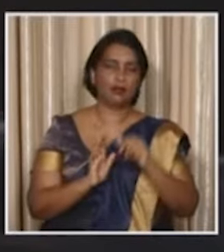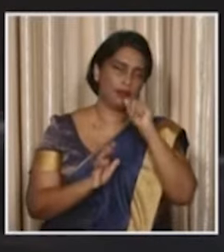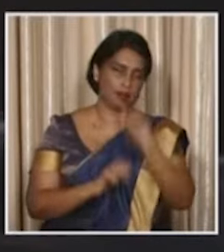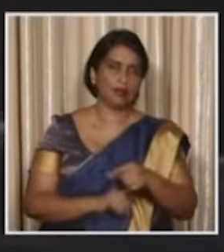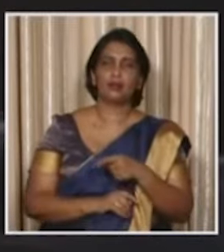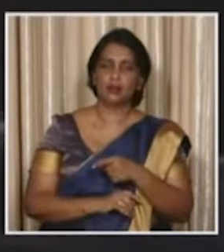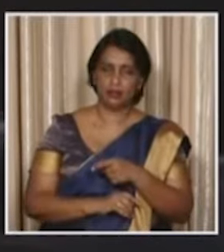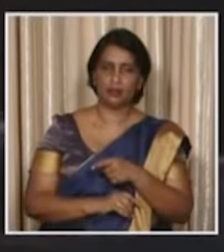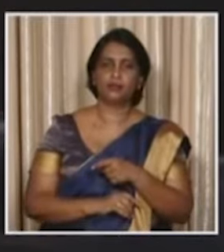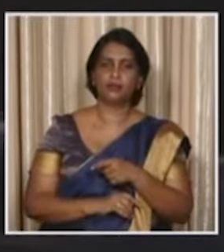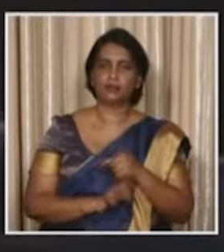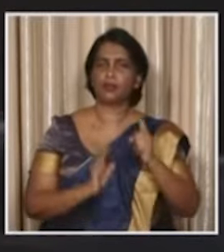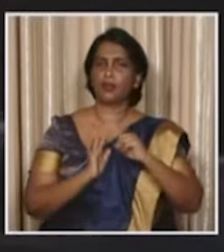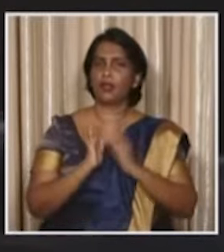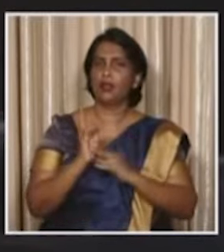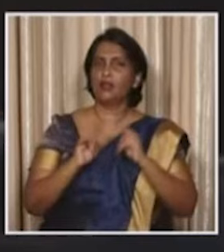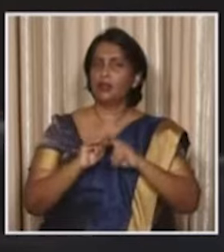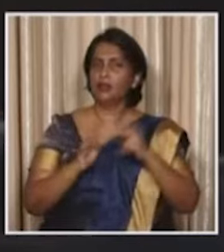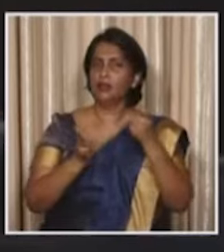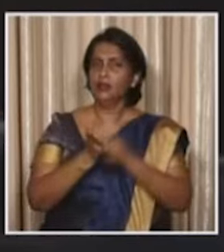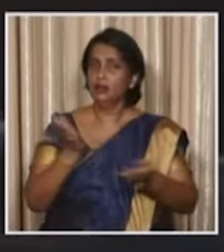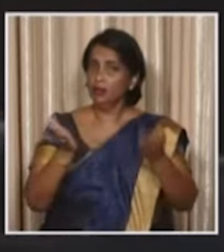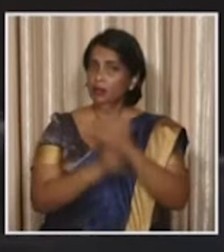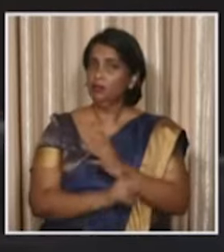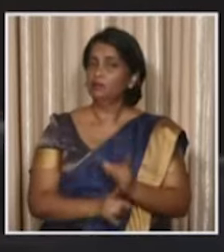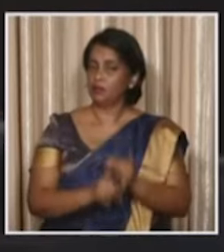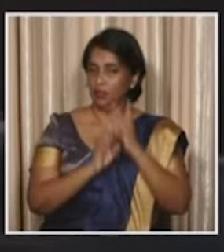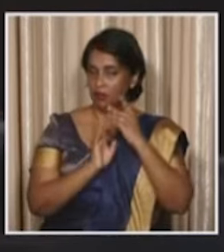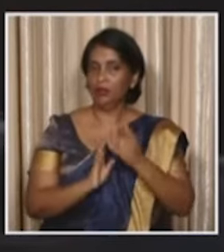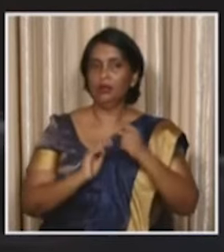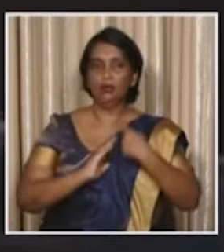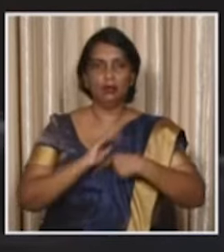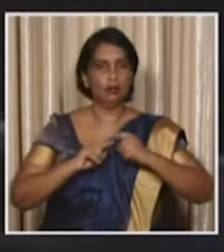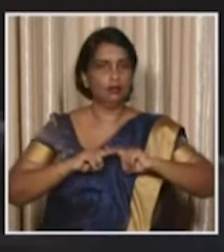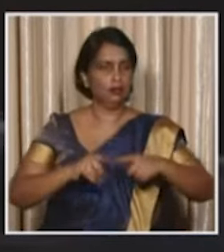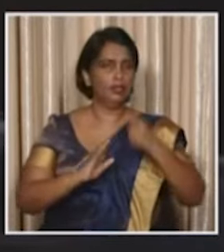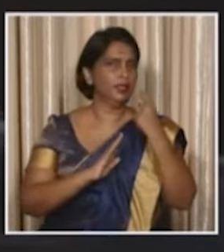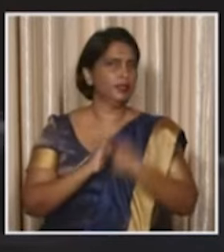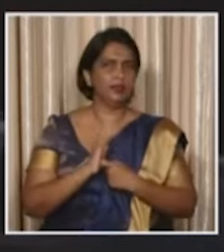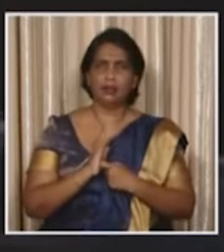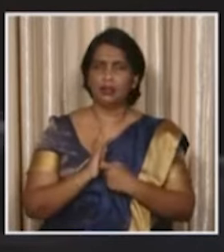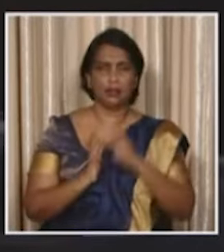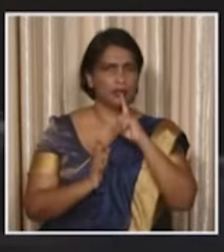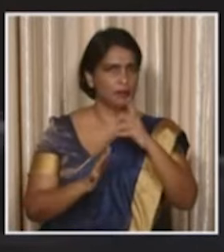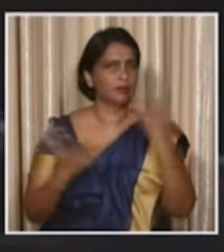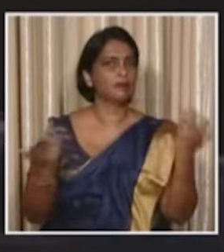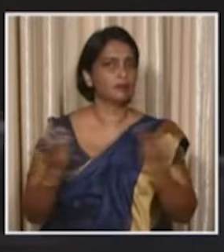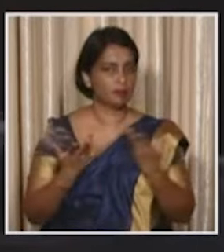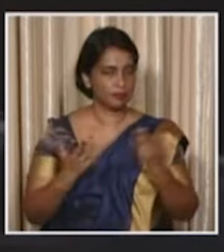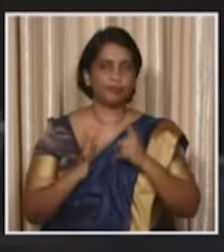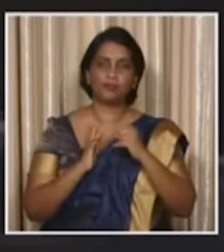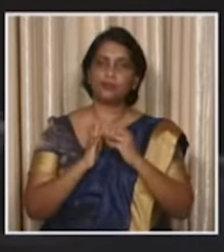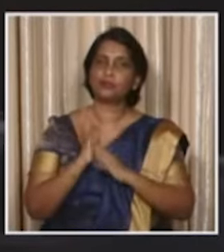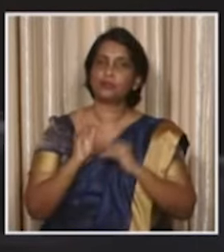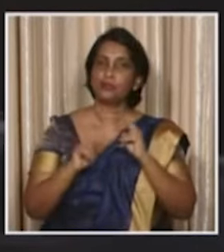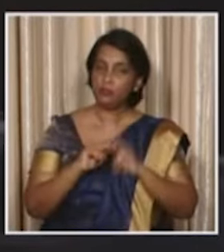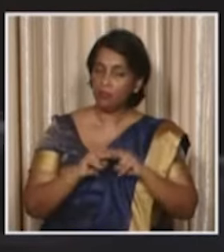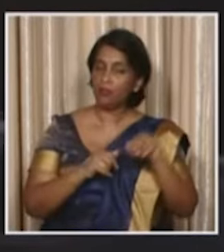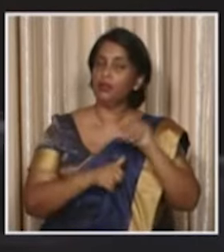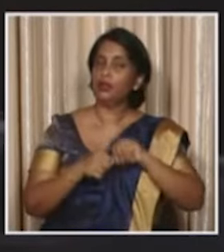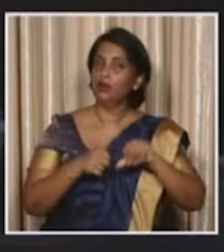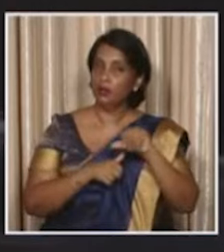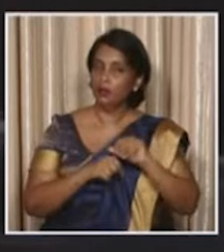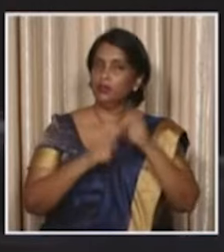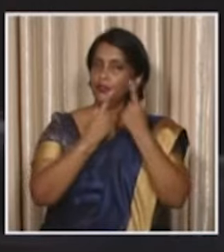නැහැ. ඉතින් IMF ගිවිසුම මතම මේ රට දුවන්න ඕනි කියලා නීතියක් තියෙන්න බැහැ. IMF ආයතනය